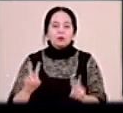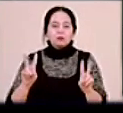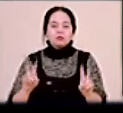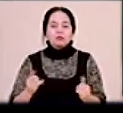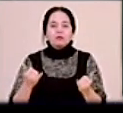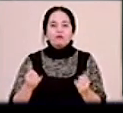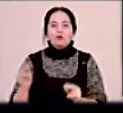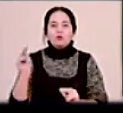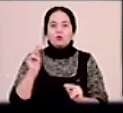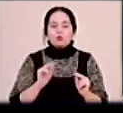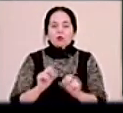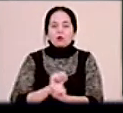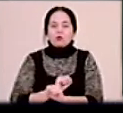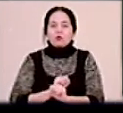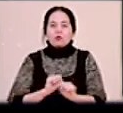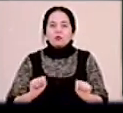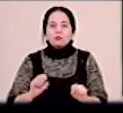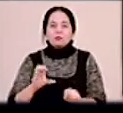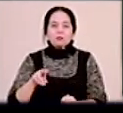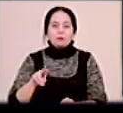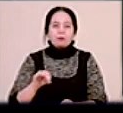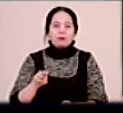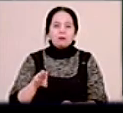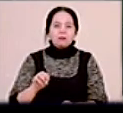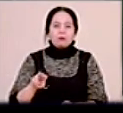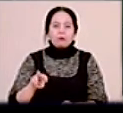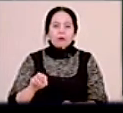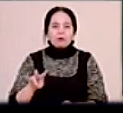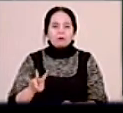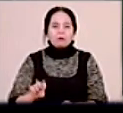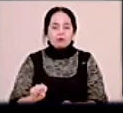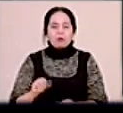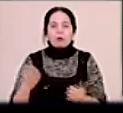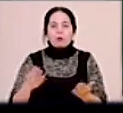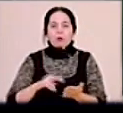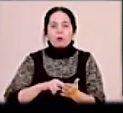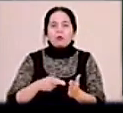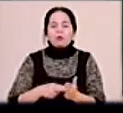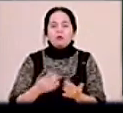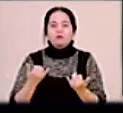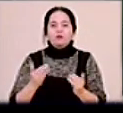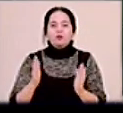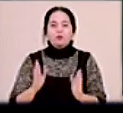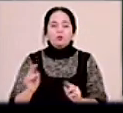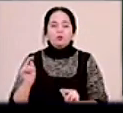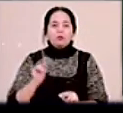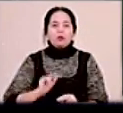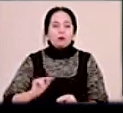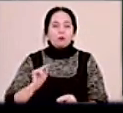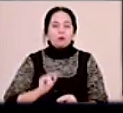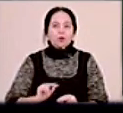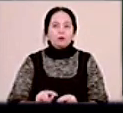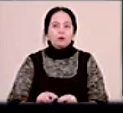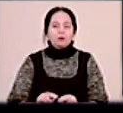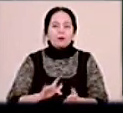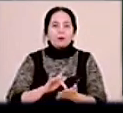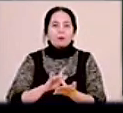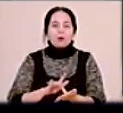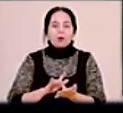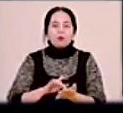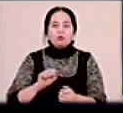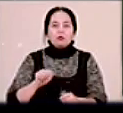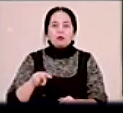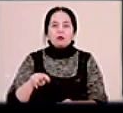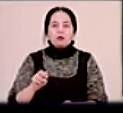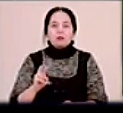сегодняшнего урока – героизм Спитамена. По какому плану мы сегодня будем работать? Поход